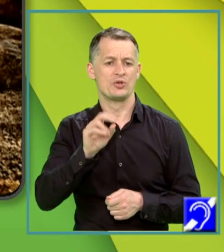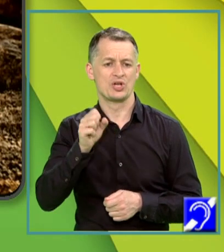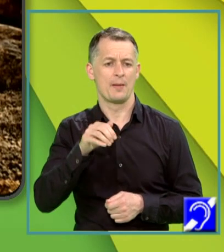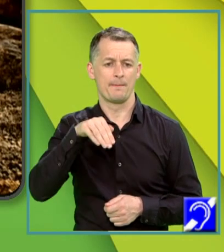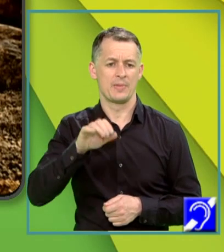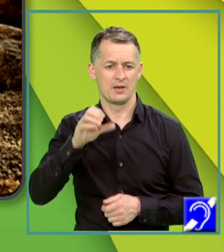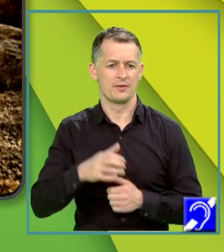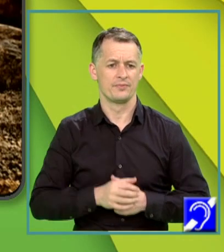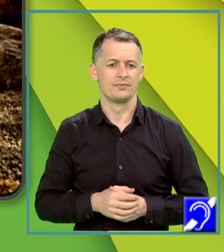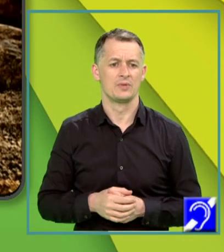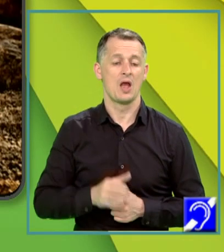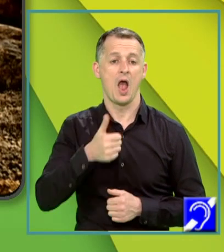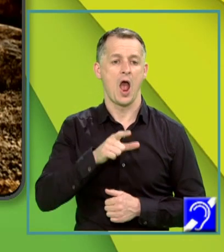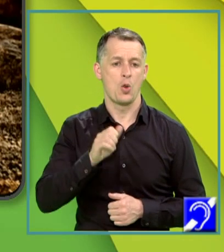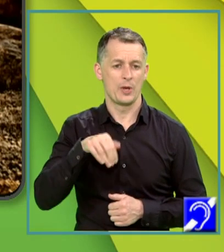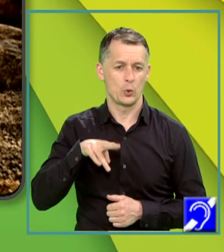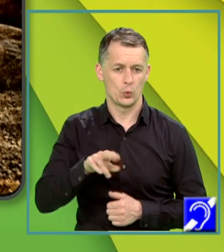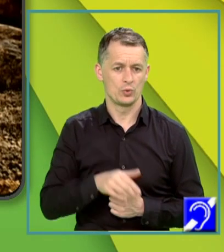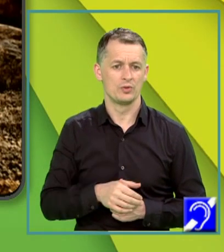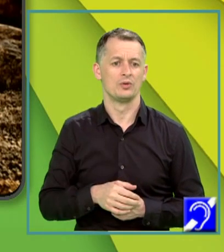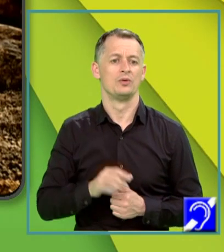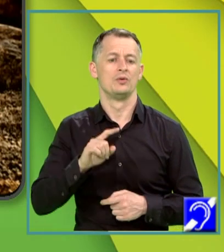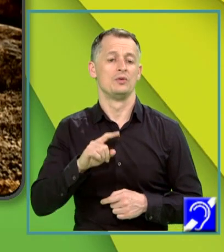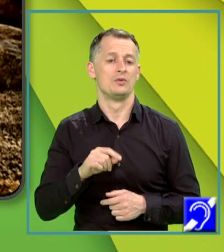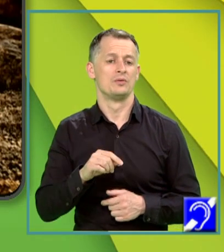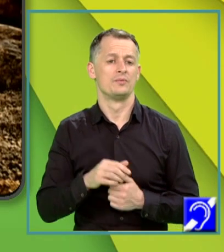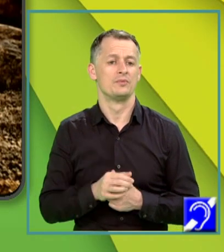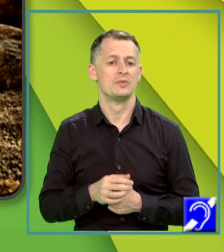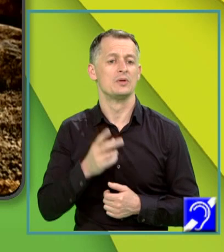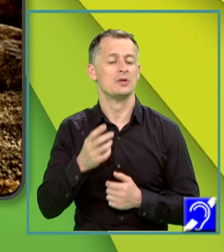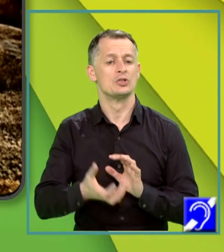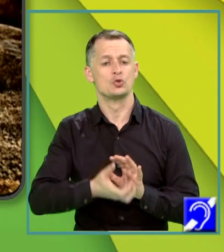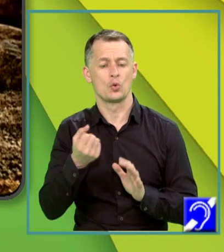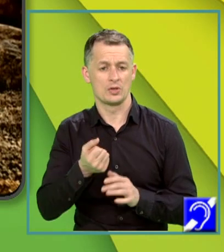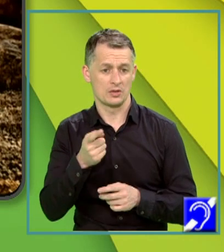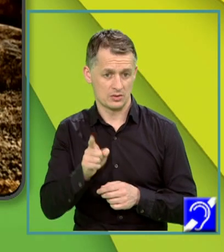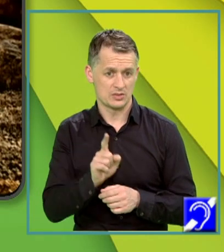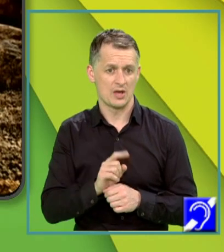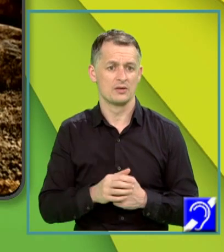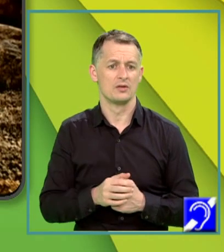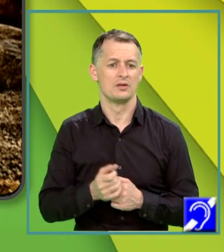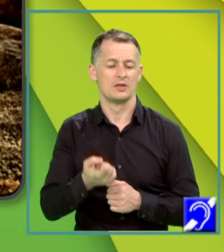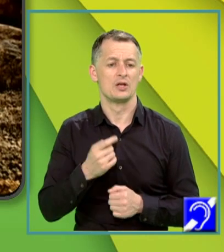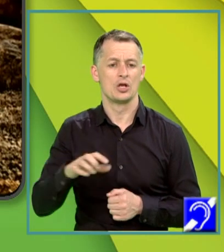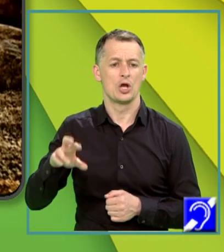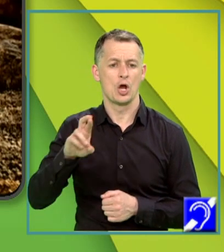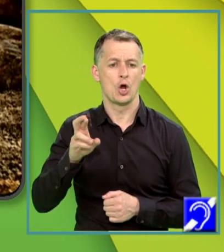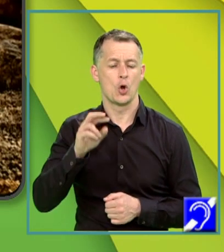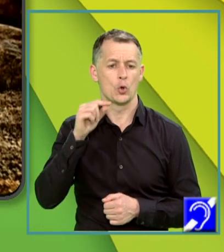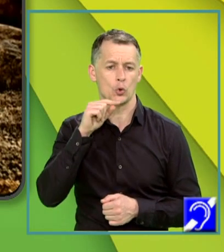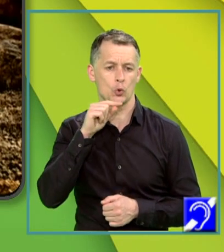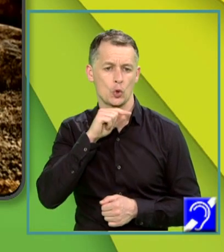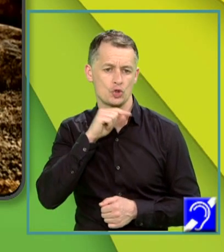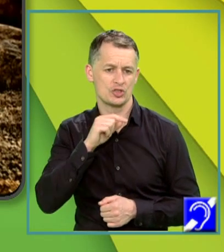bauxitei în urma prelucrării bauxitei în alumină exploatările de bauxită sunt cele de la Roșia și